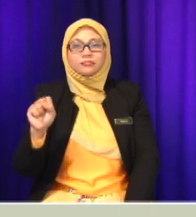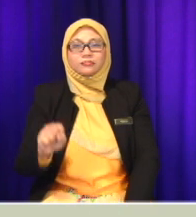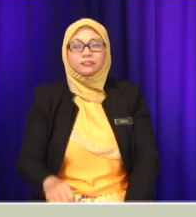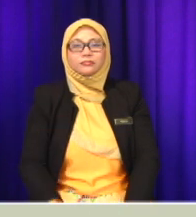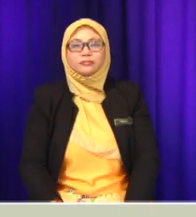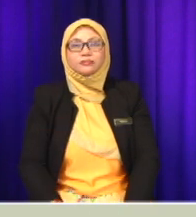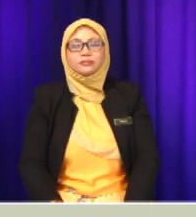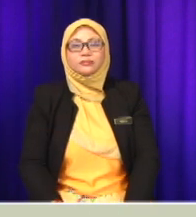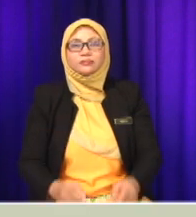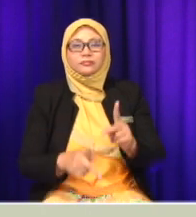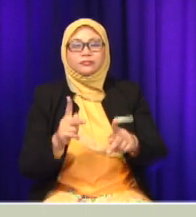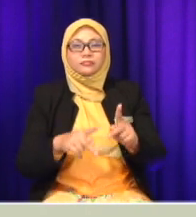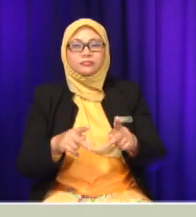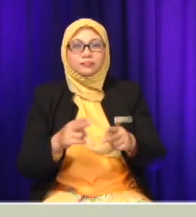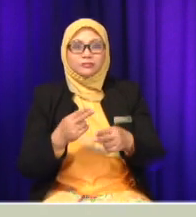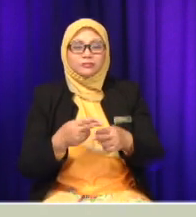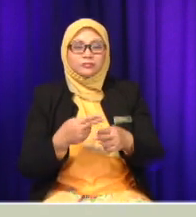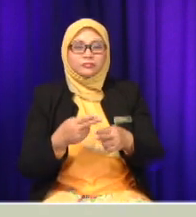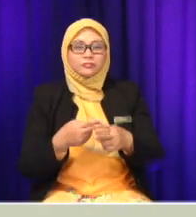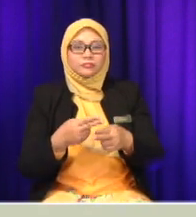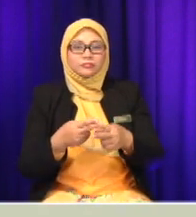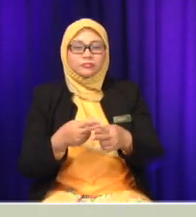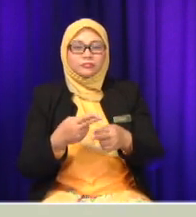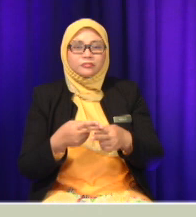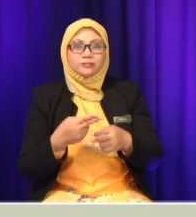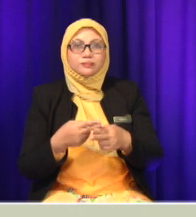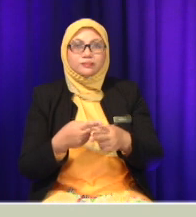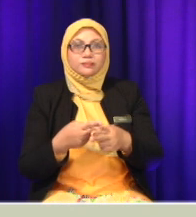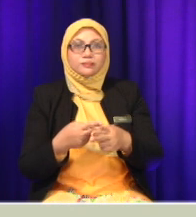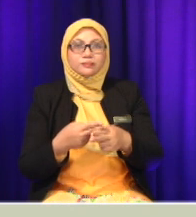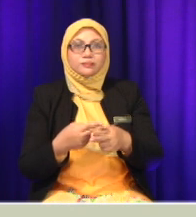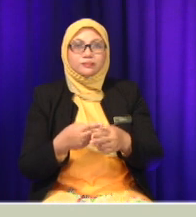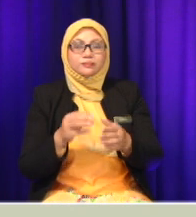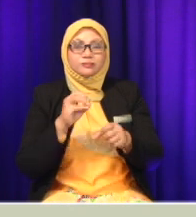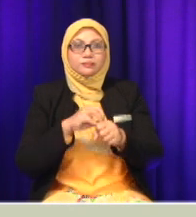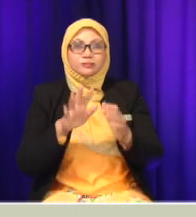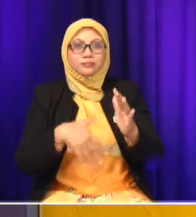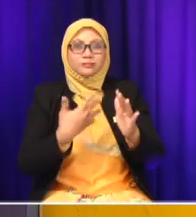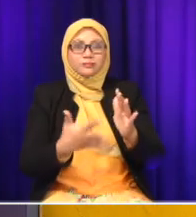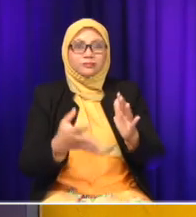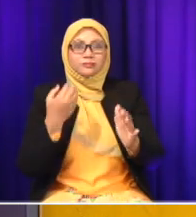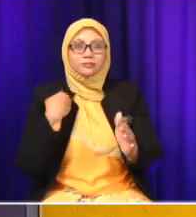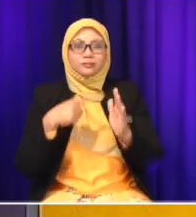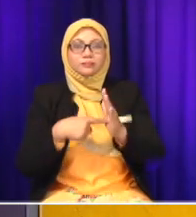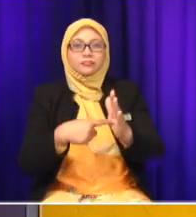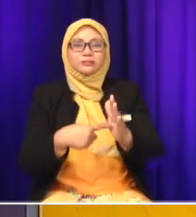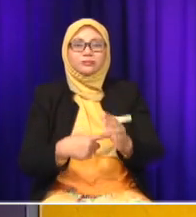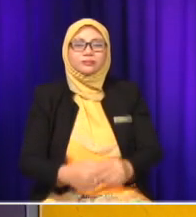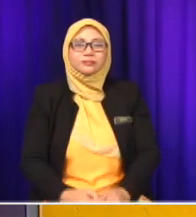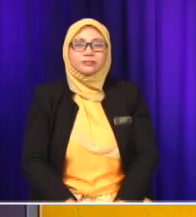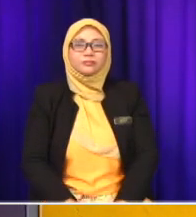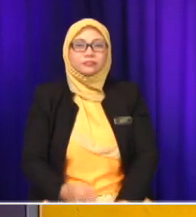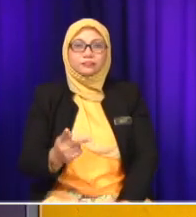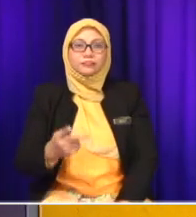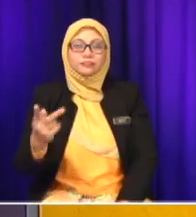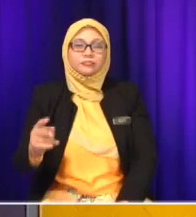spesifikasi pengeluar Oke data-data kita boleh lihat pada jadual yang ditunjukkan seterusnya komponen yang